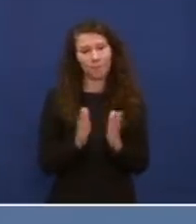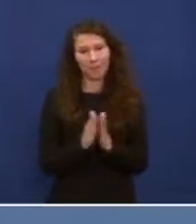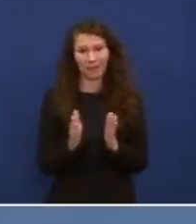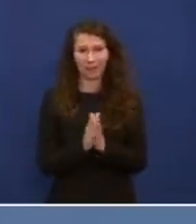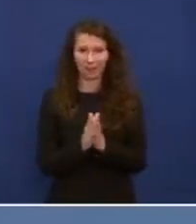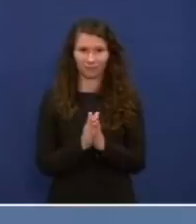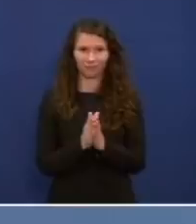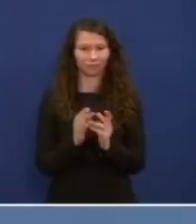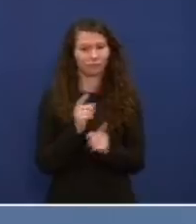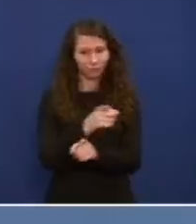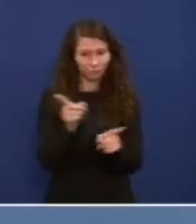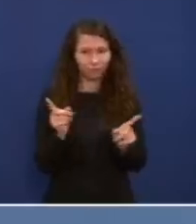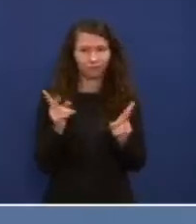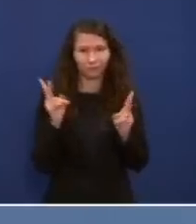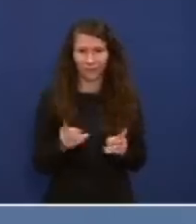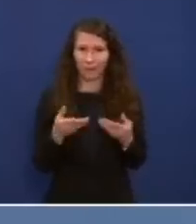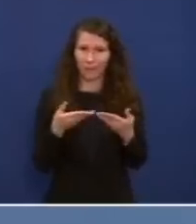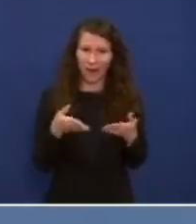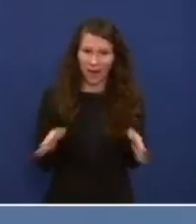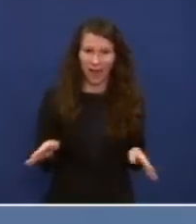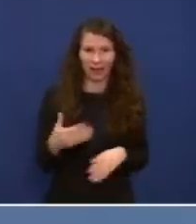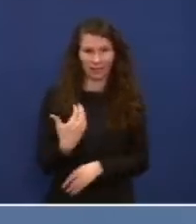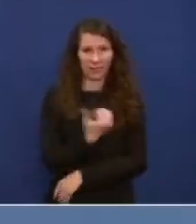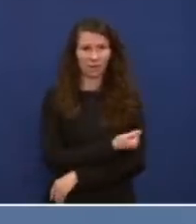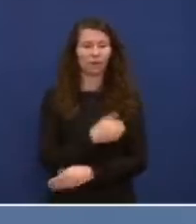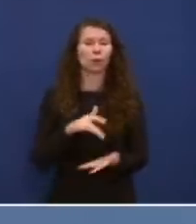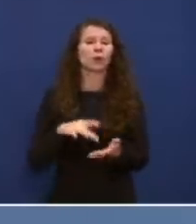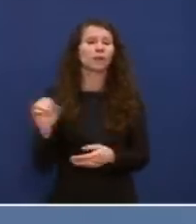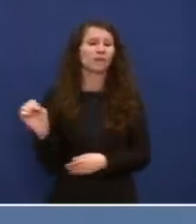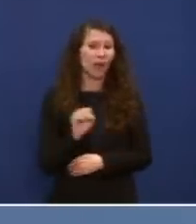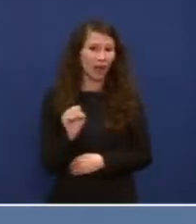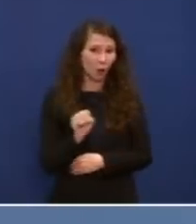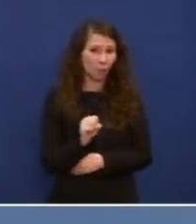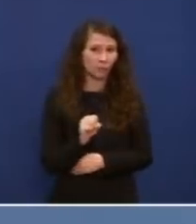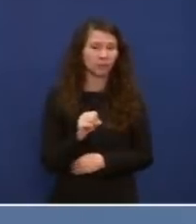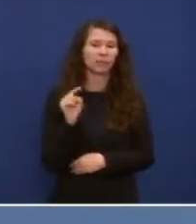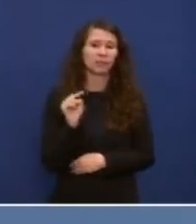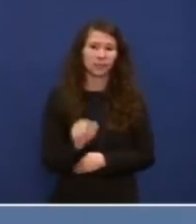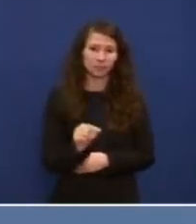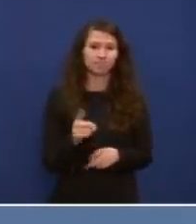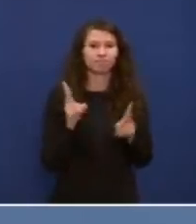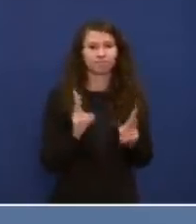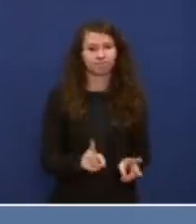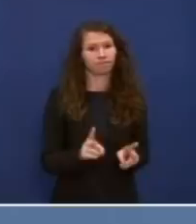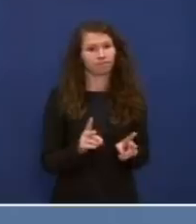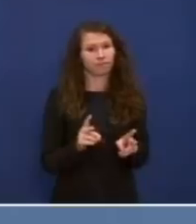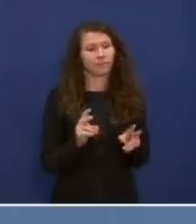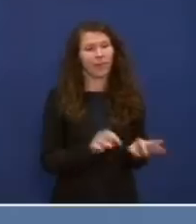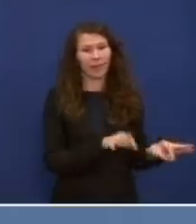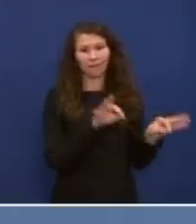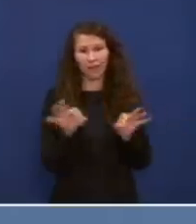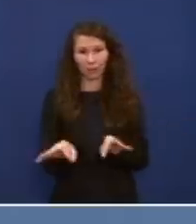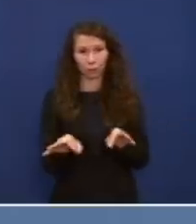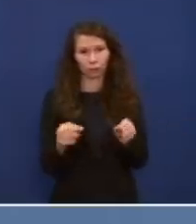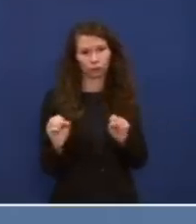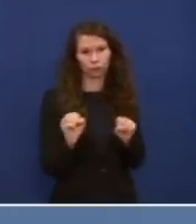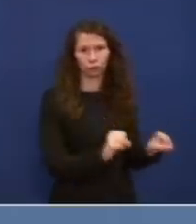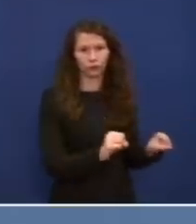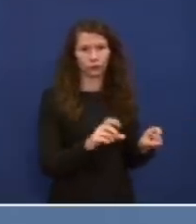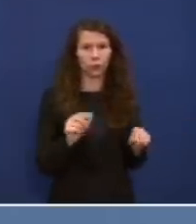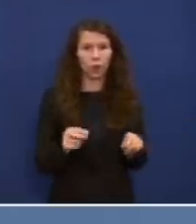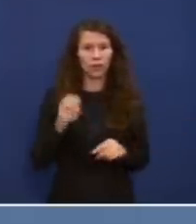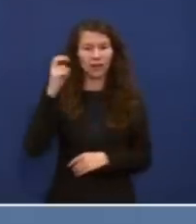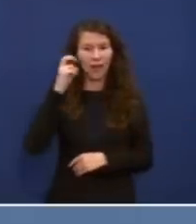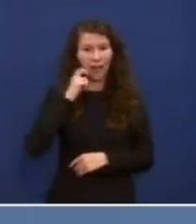Denn ein wichtiger Punkt ist ja, dass er auch weitgehend vor Infektionen schützt. Und da natürlich die älteren Kinder dann häufig auch